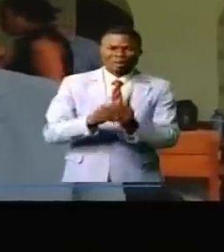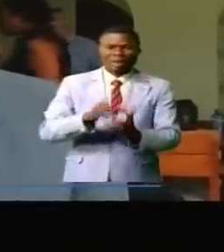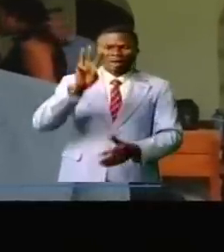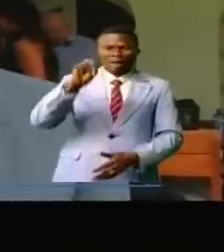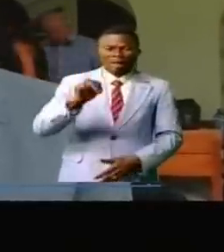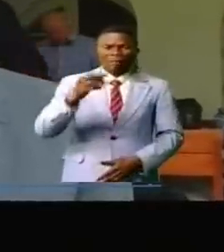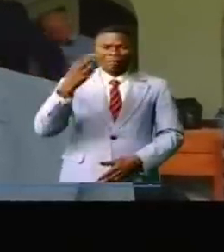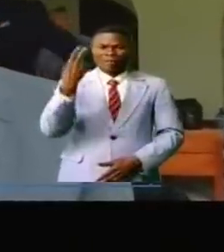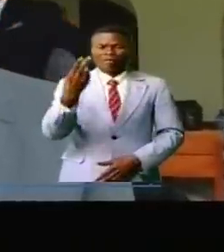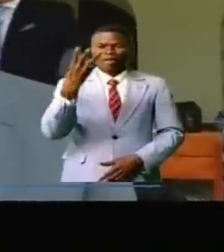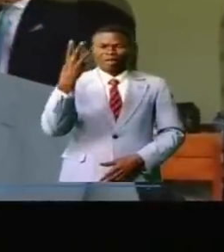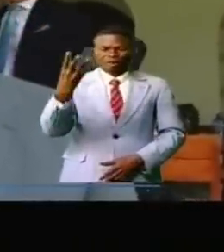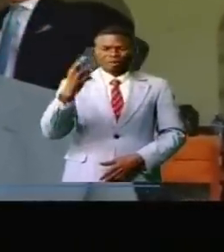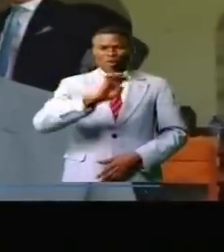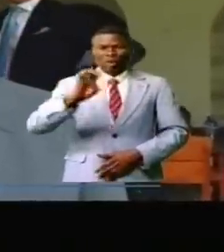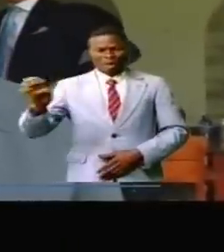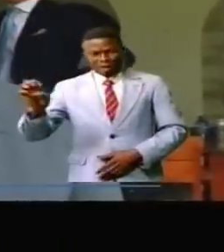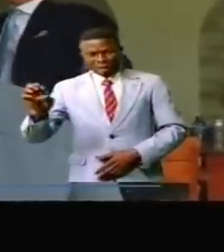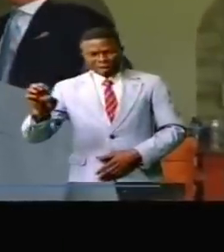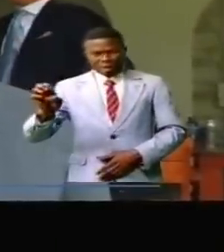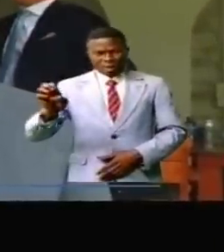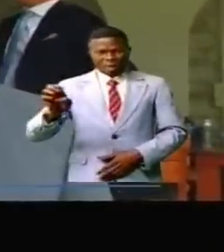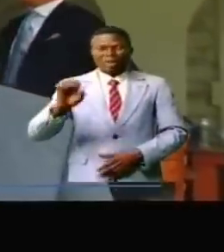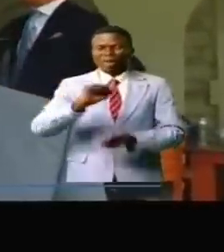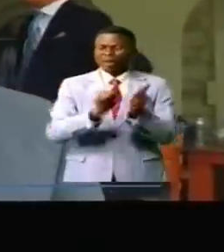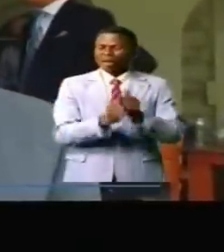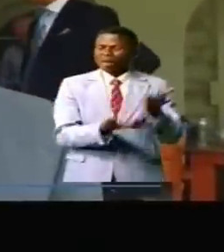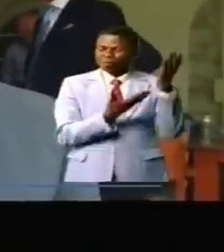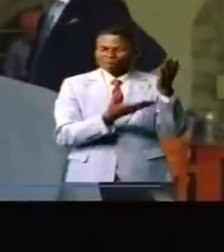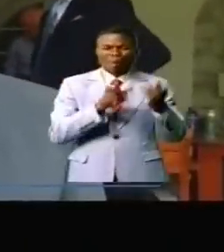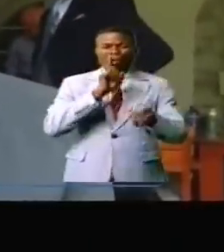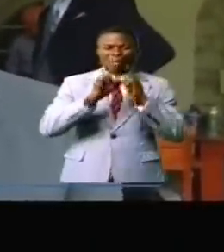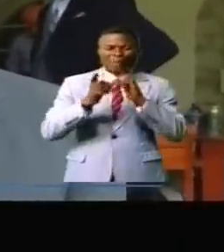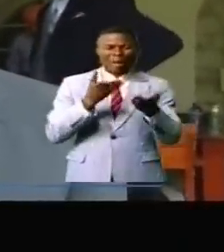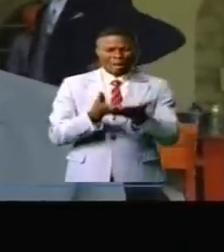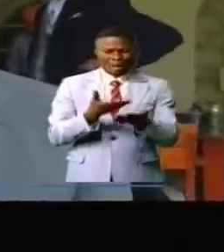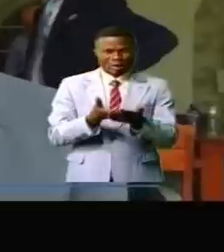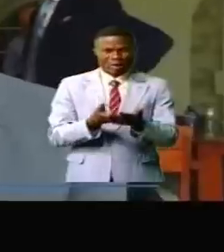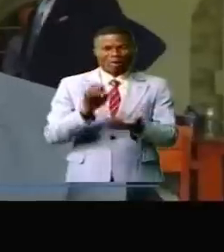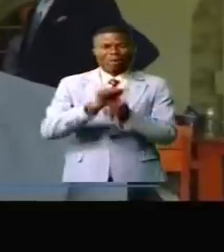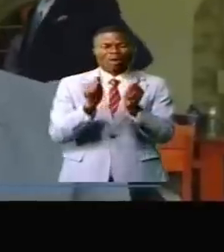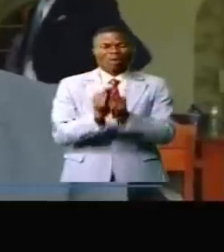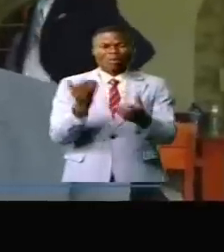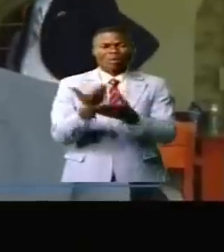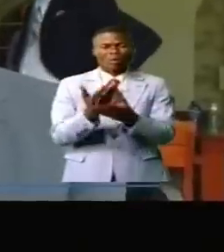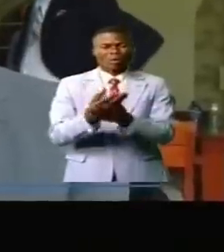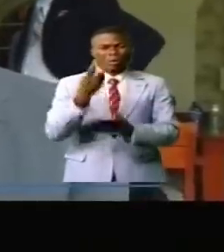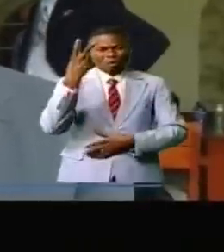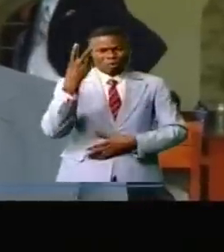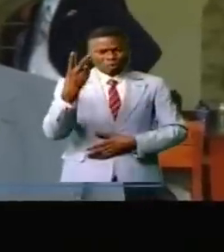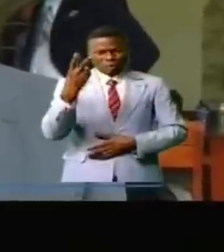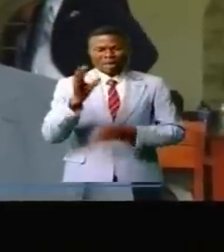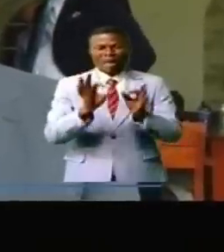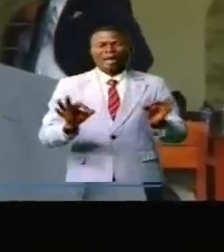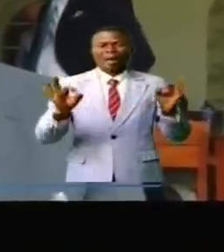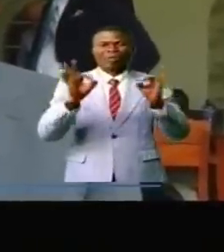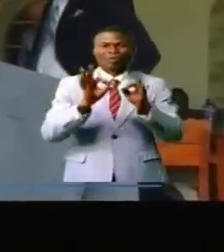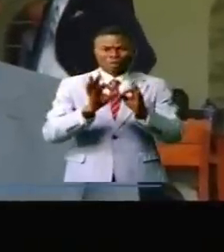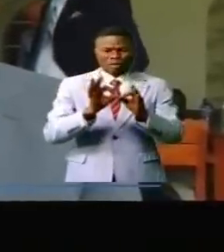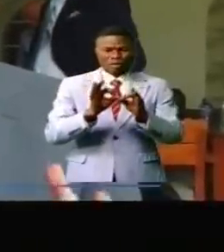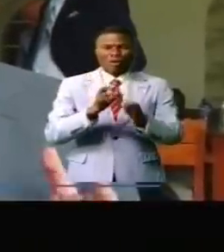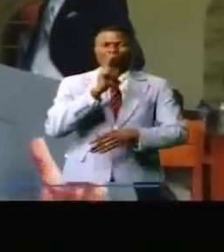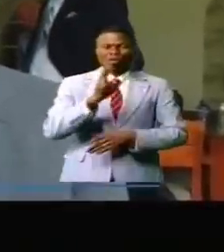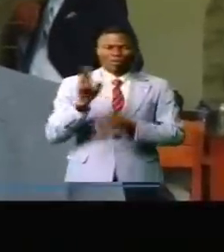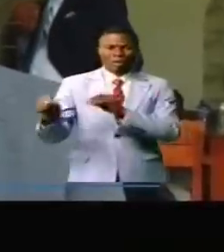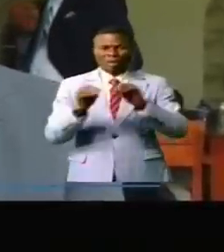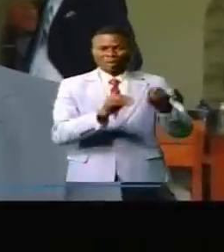M23 dans l'Est. Et donc ça a été vraiment une opportunité d'échanger sur ces deux sujets qui sont liés et importants. Véritablement la mise